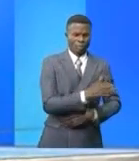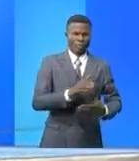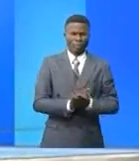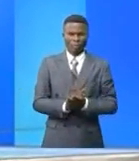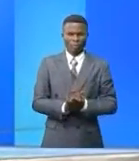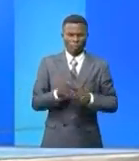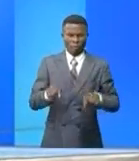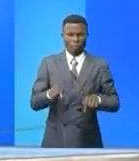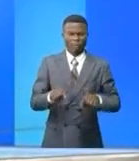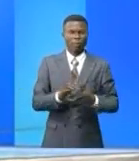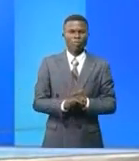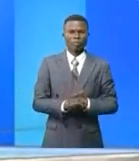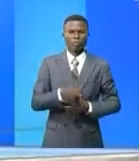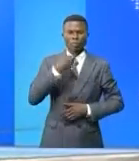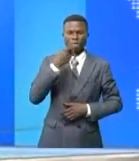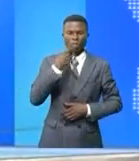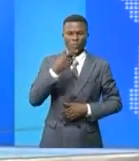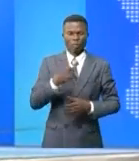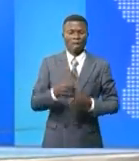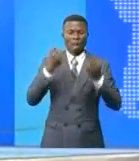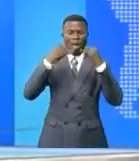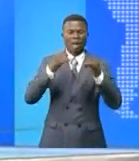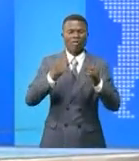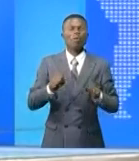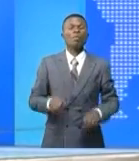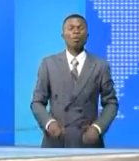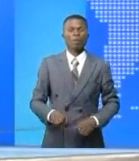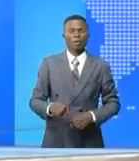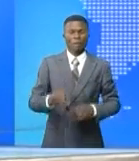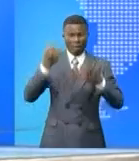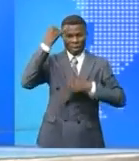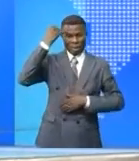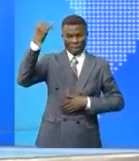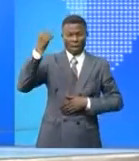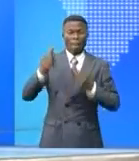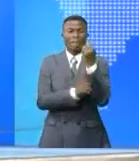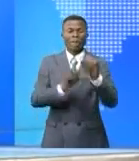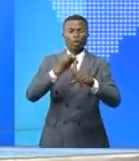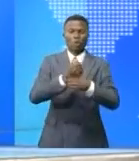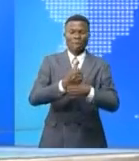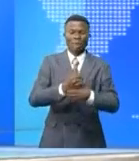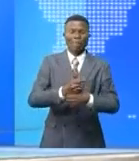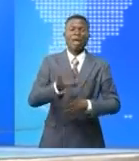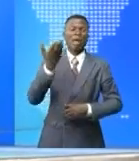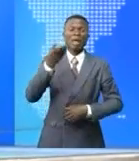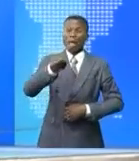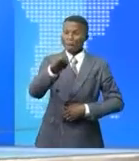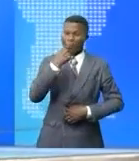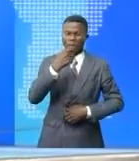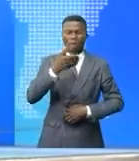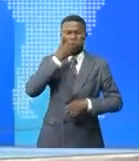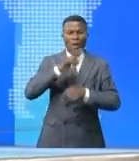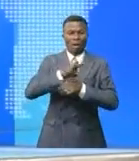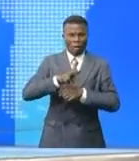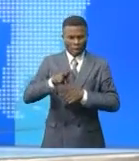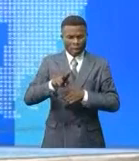On va se quitter avec cette note triste. Vous le savez, l'initiateur de Mana Covid qui a fait et continue à faire ses